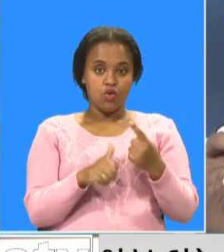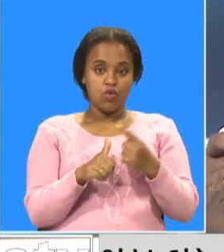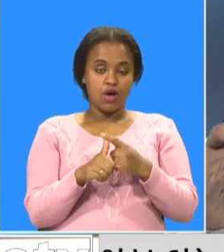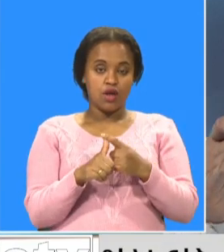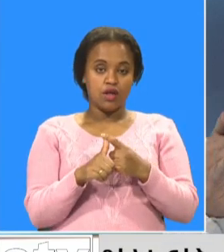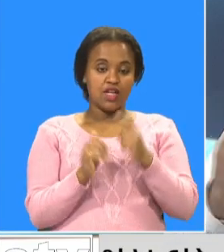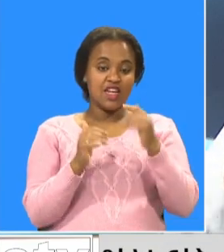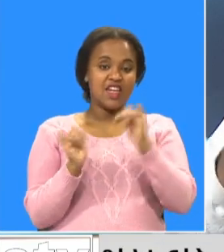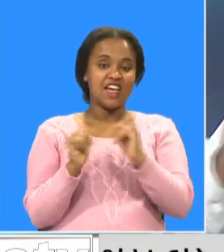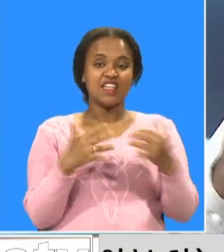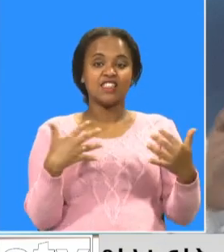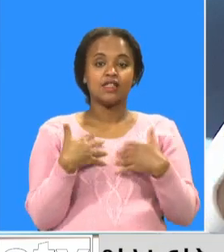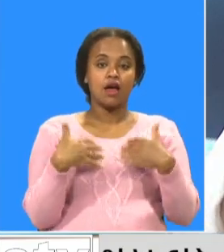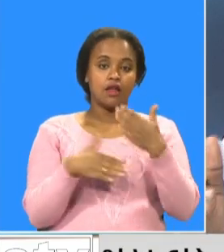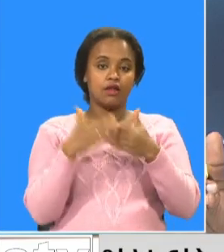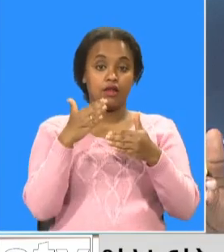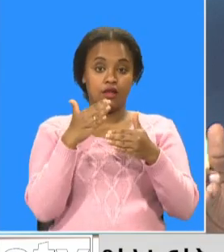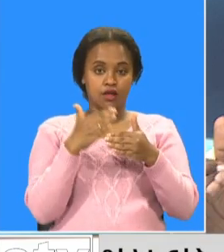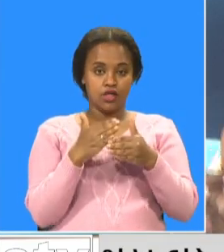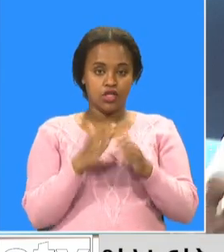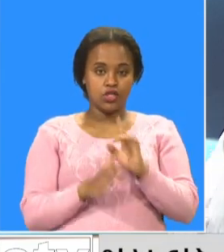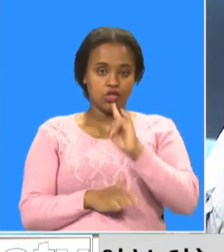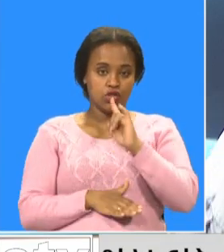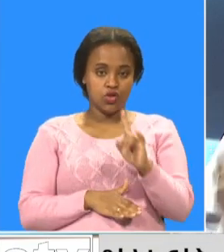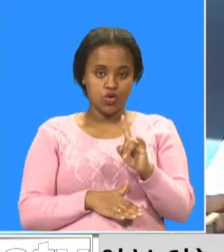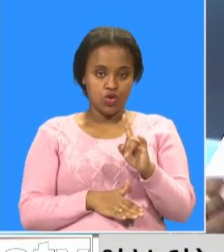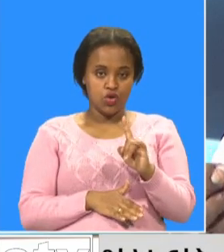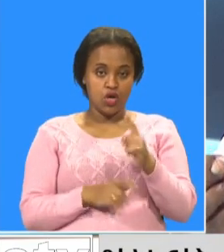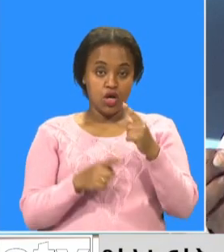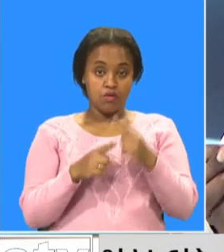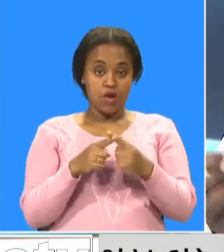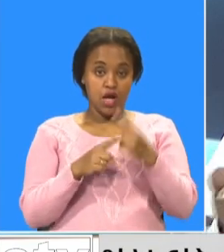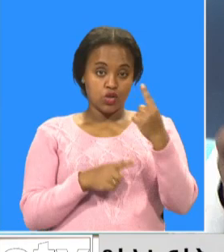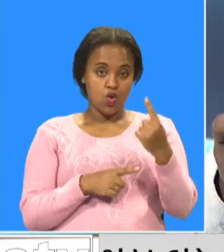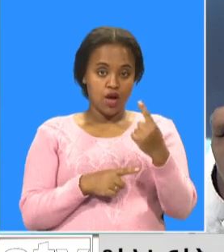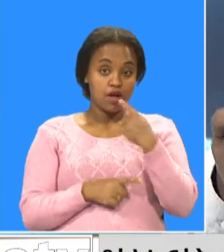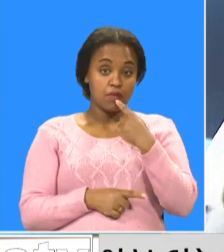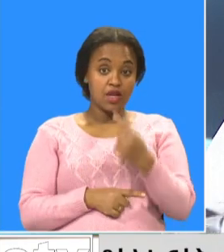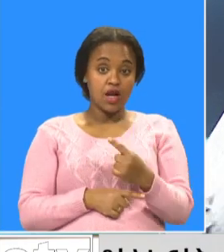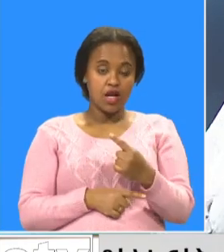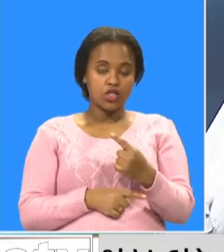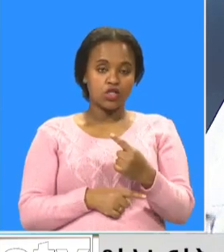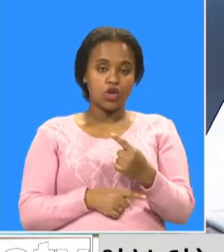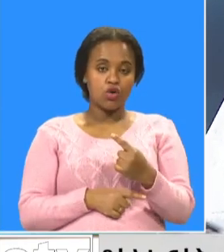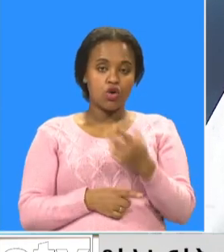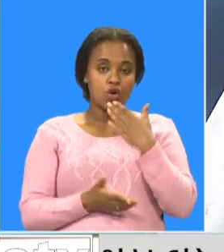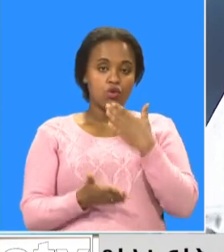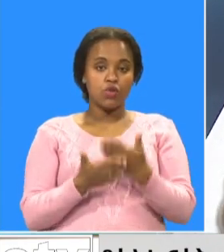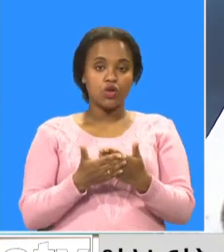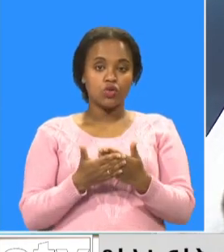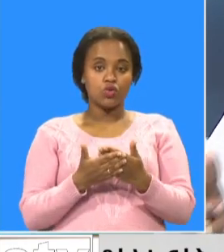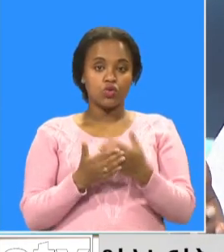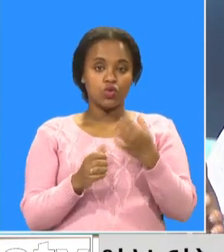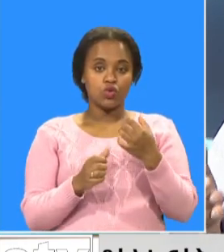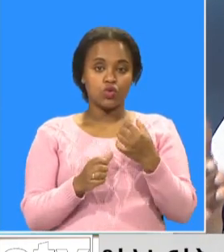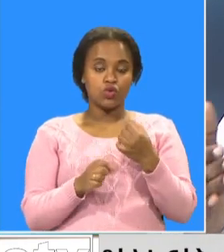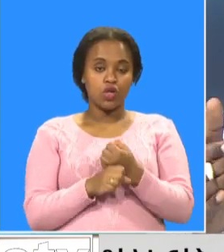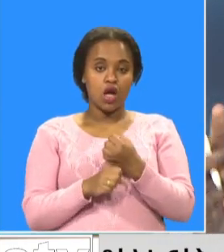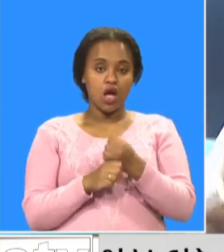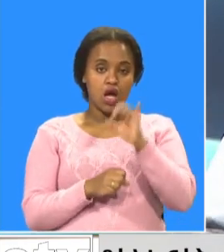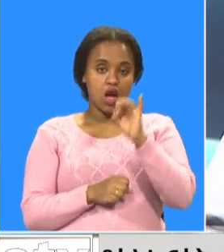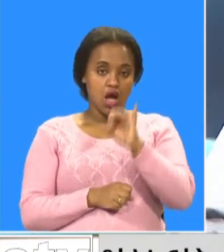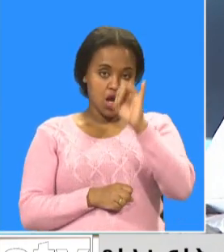ስጋት ደረጃቸው ነው የቁጥጥር ስራው የሚሆነው። ክላስ 1 የምንላቸው ኦልሞስት የቁጥጥሩ ስራ ላላ ያለ